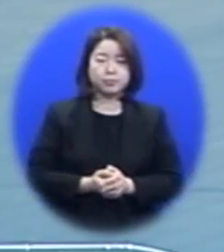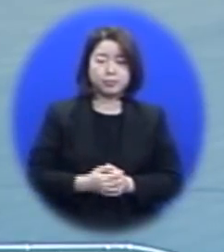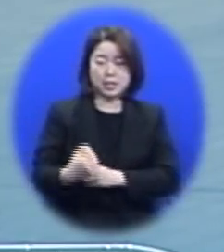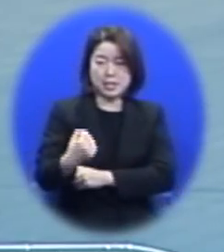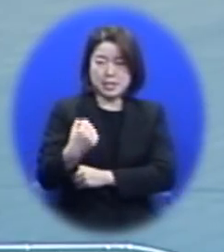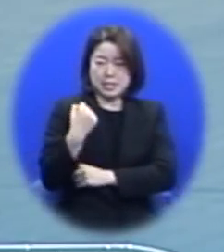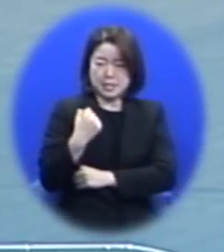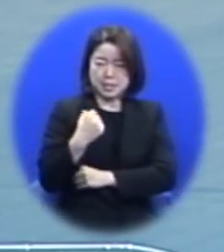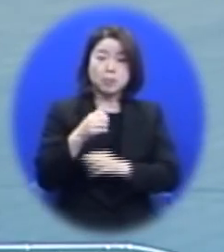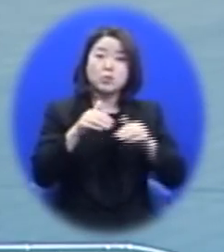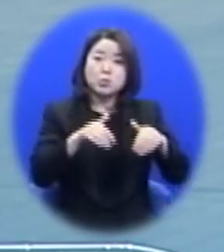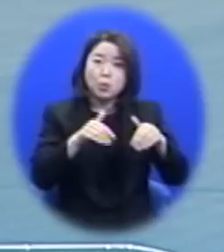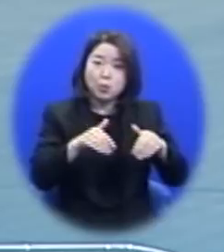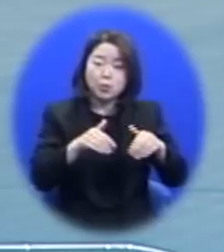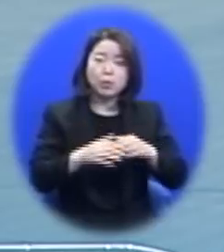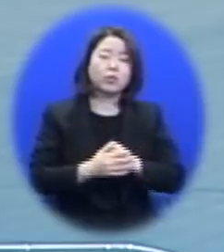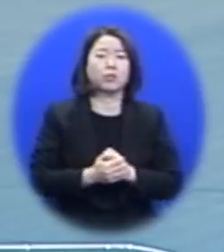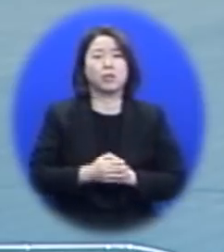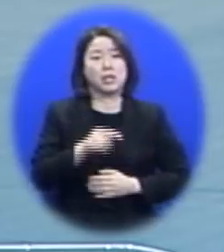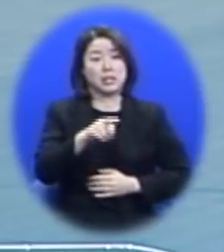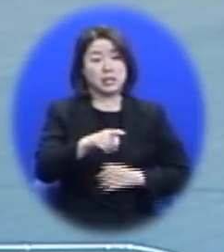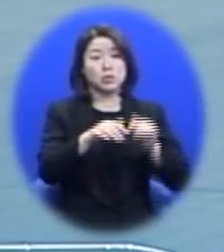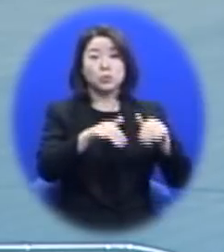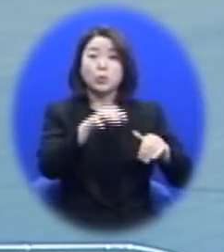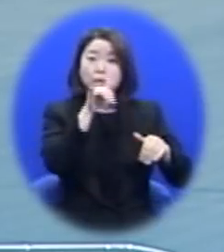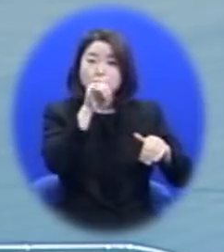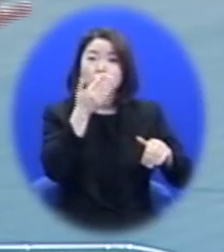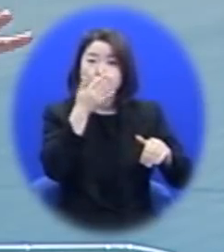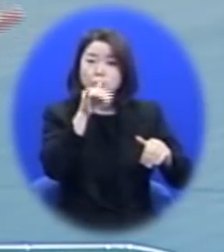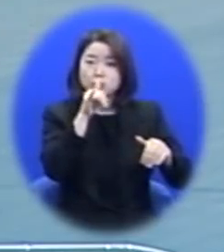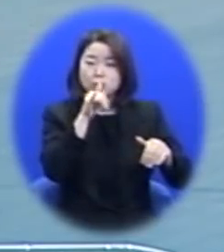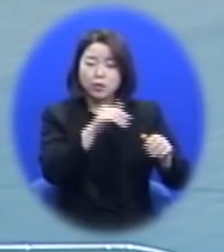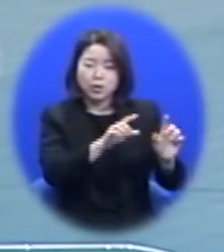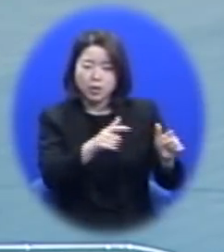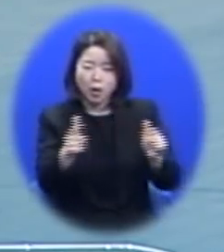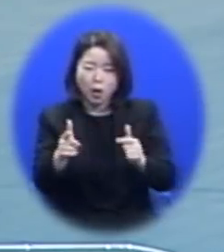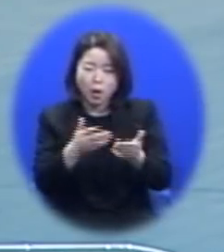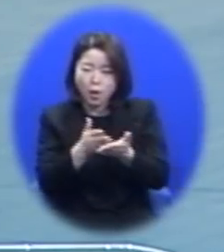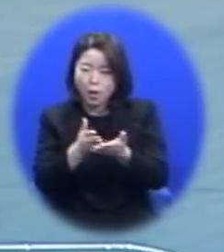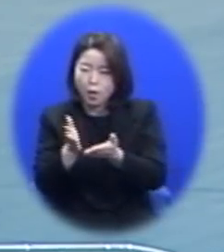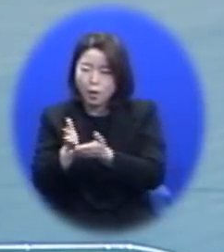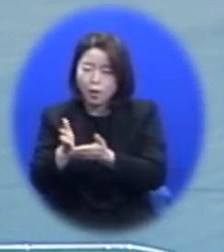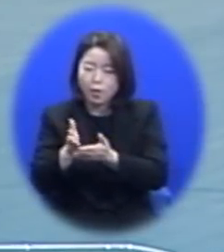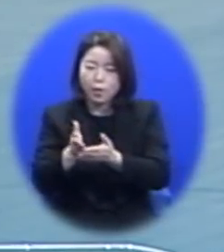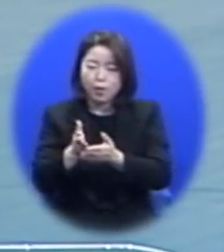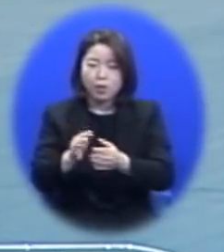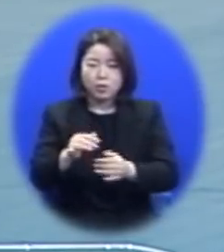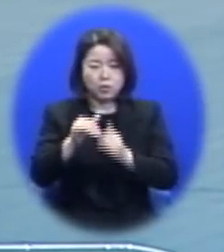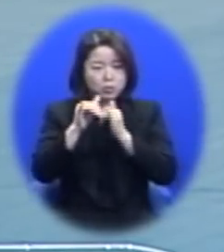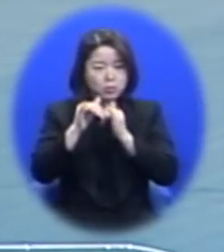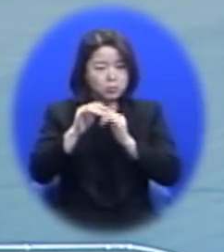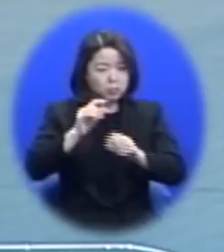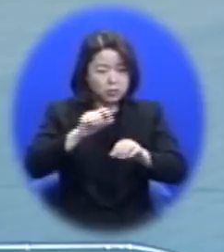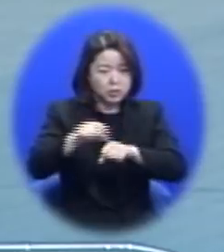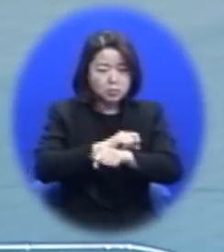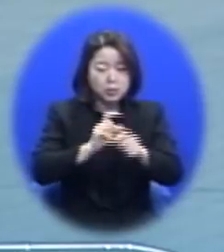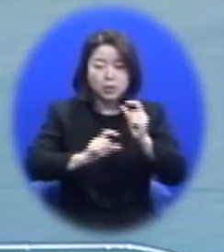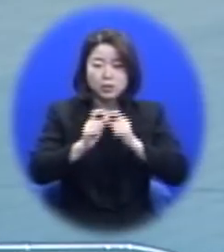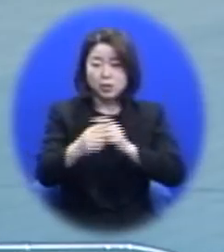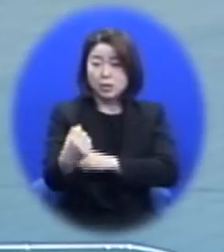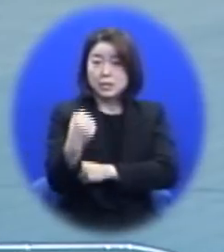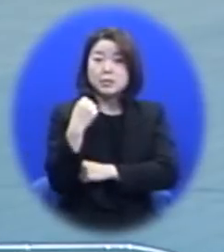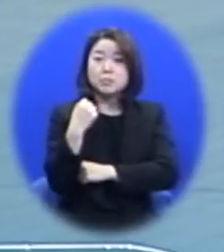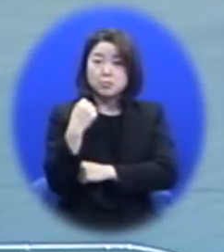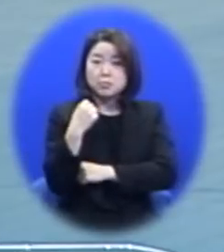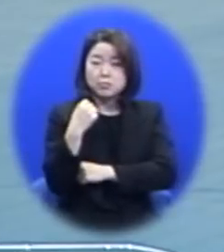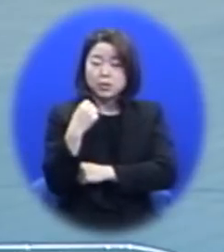힘이 센 종, 그런 종이 있을 수 있죠. 여러 종이 있는데 유난히 힘이 센 종. 힘이 세다고